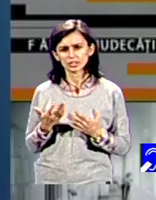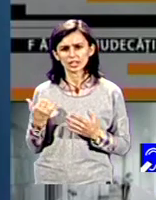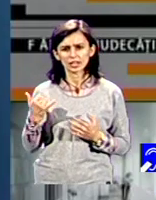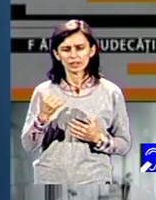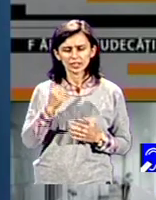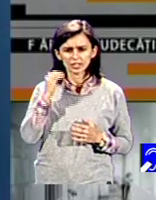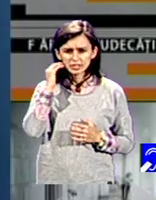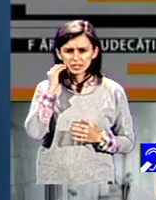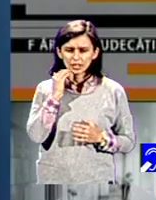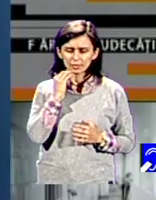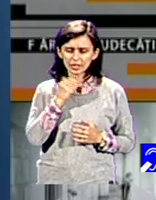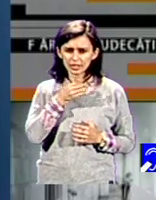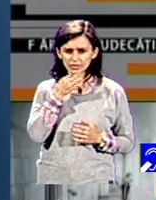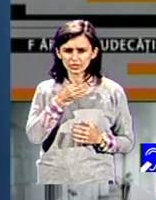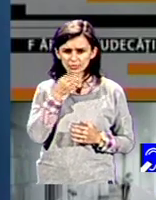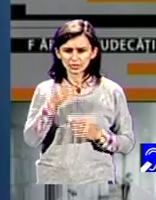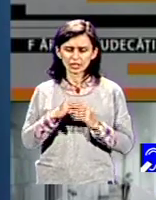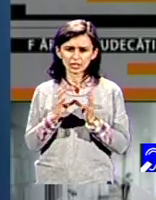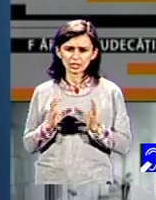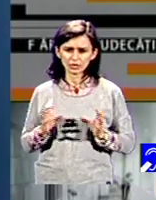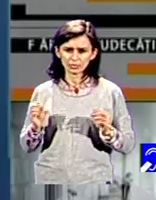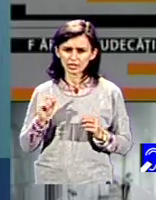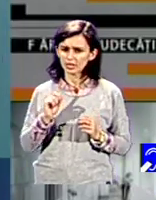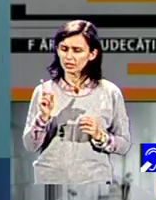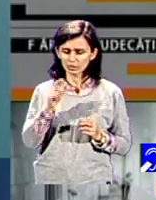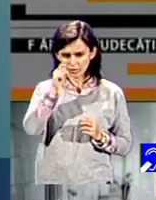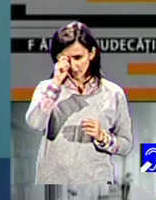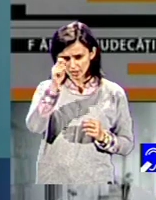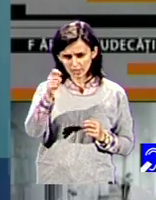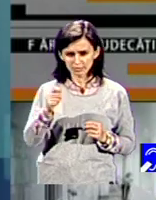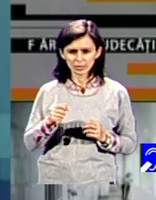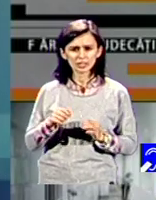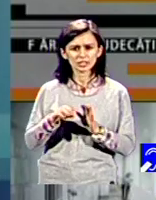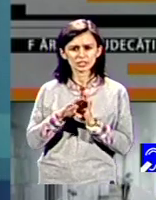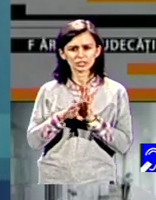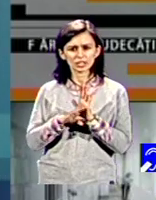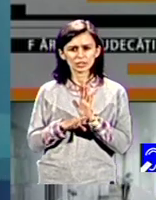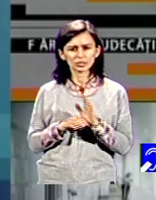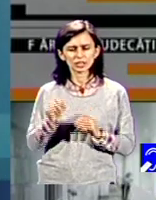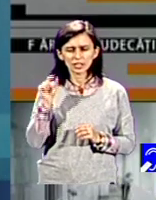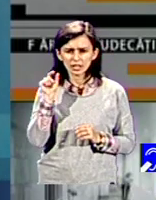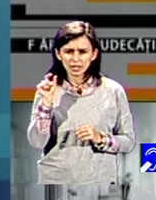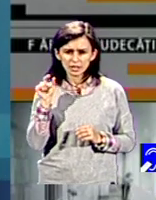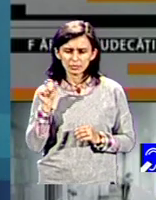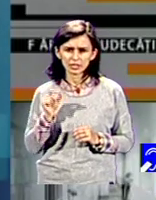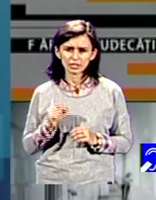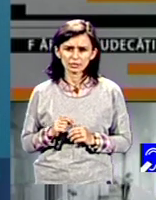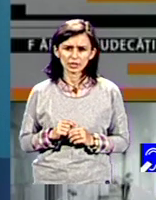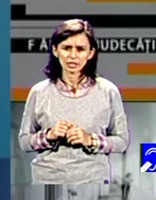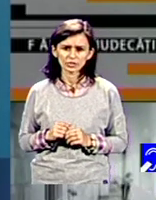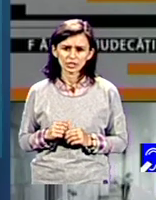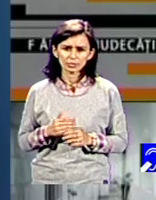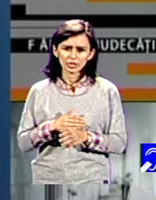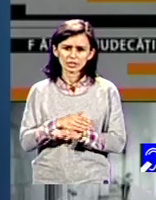evaluări care spunea despre faptul că România nu îndeplinește nici măcar acele standarde minime nu motiv pentru care a fost retrogradați în toate